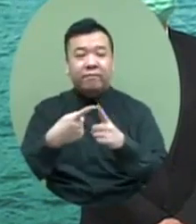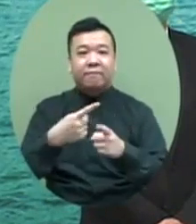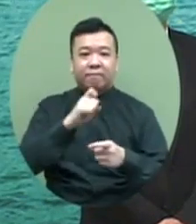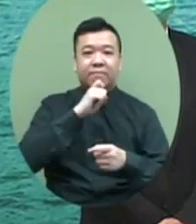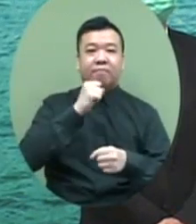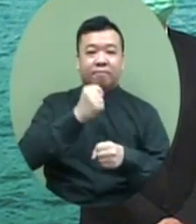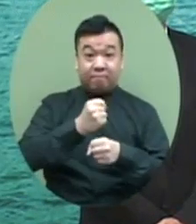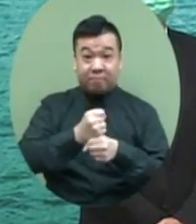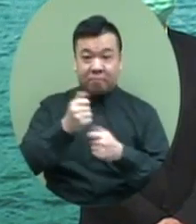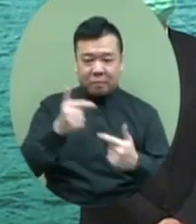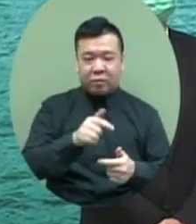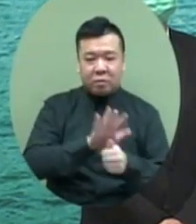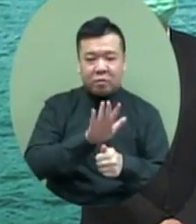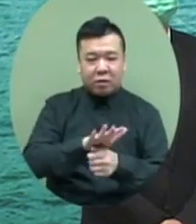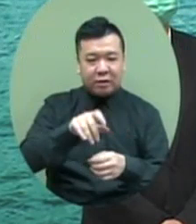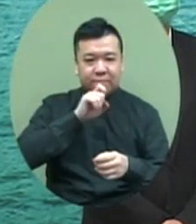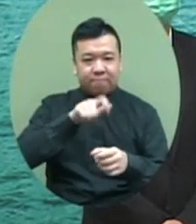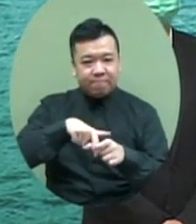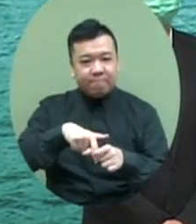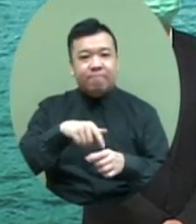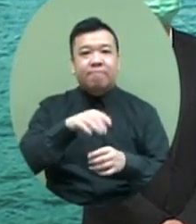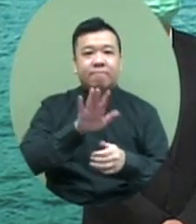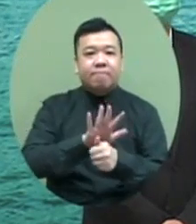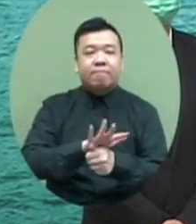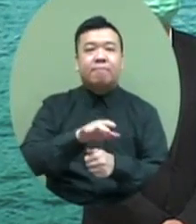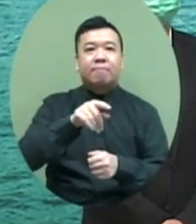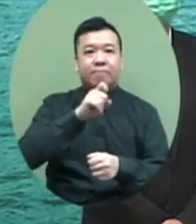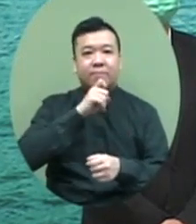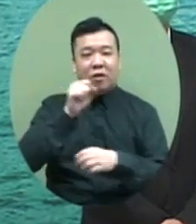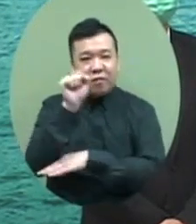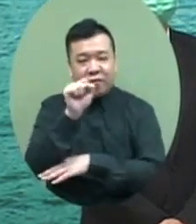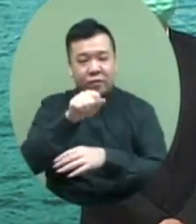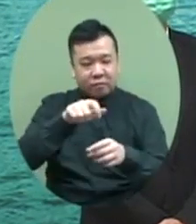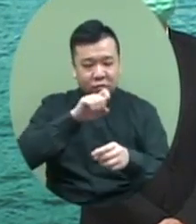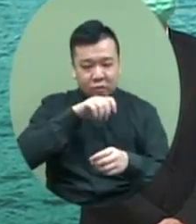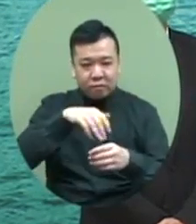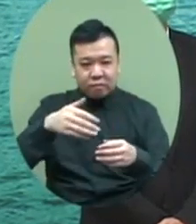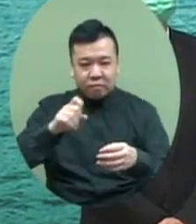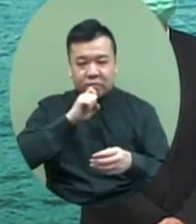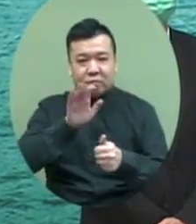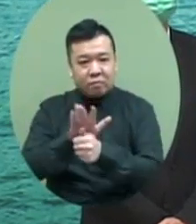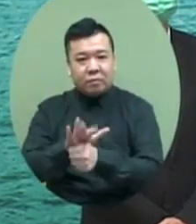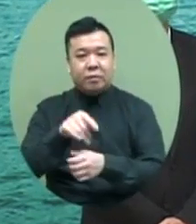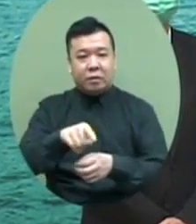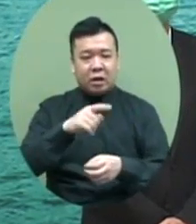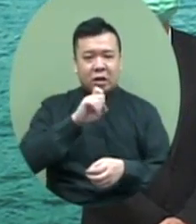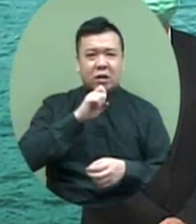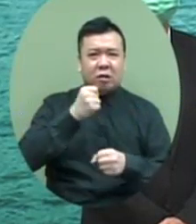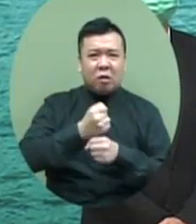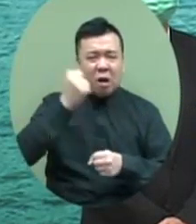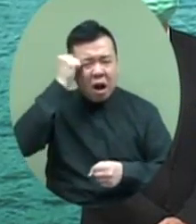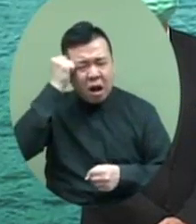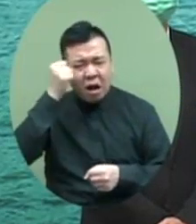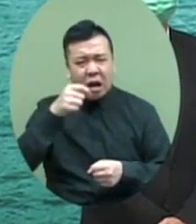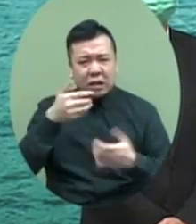福利。這個呢尤其是我們是會著重在一些我們之前我自己都是很上心的一些項目，包括一些的怎樣去面對香